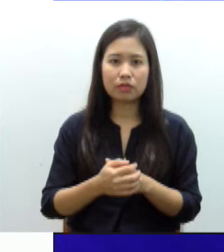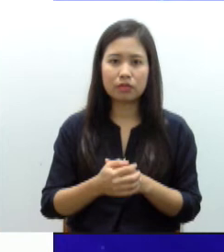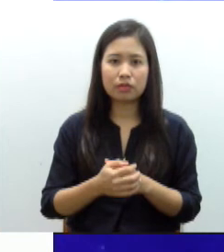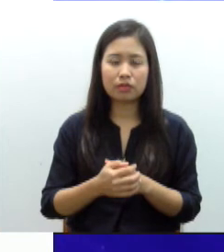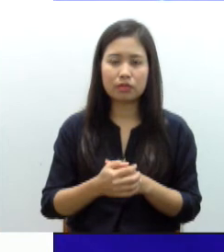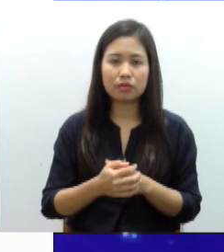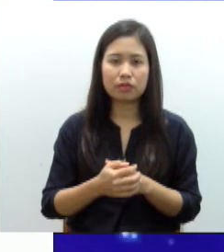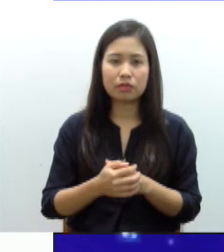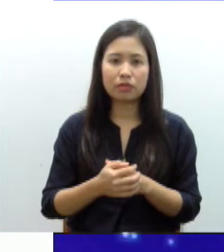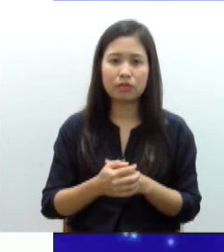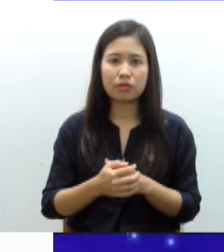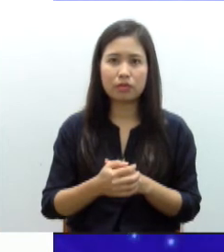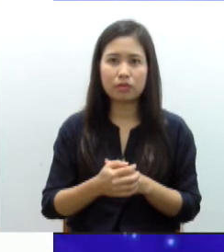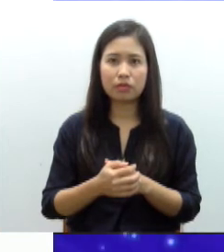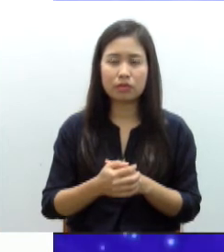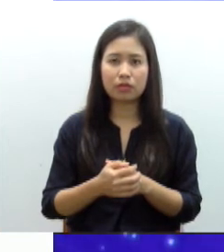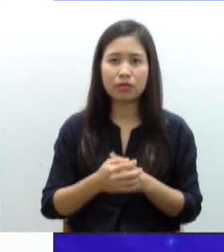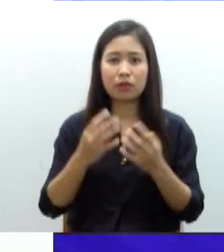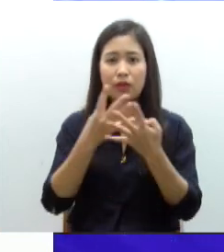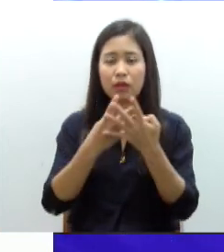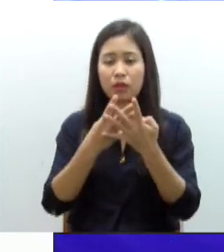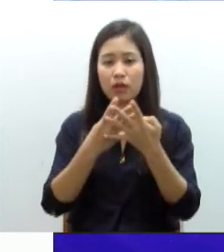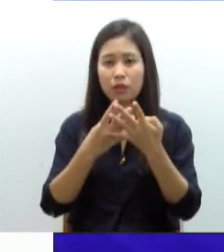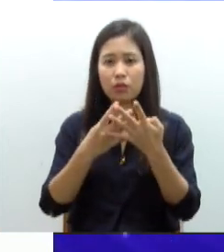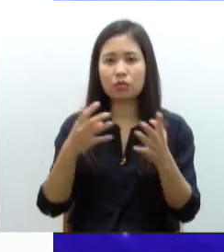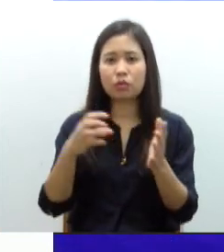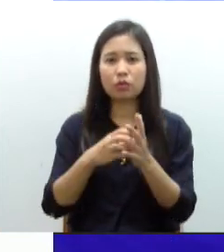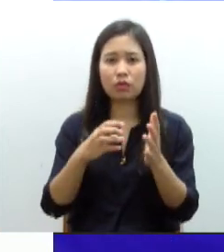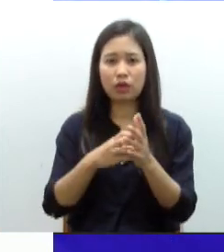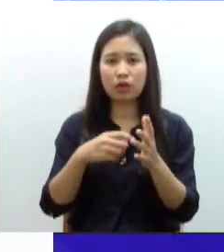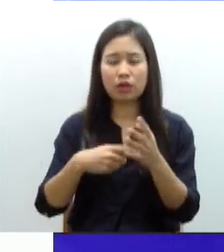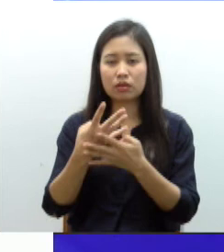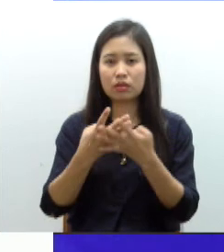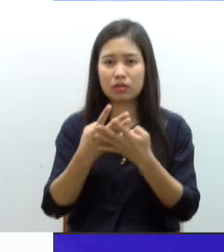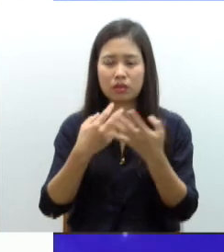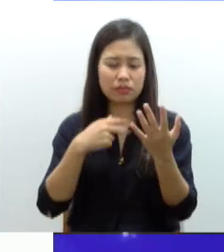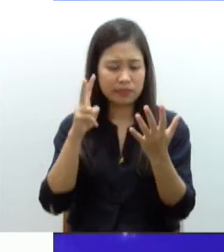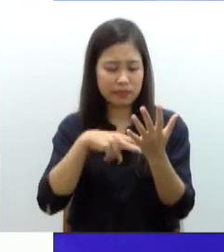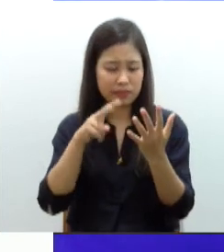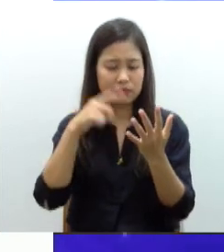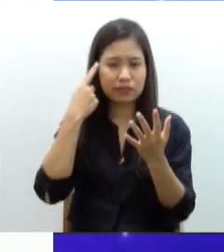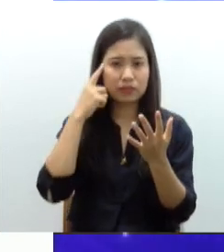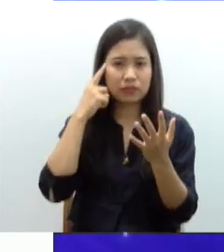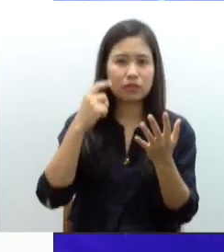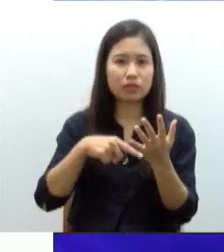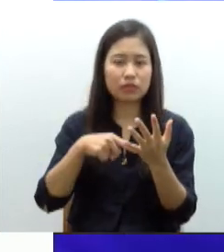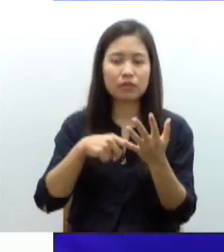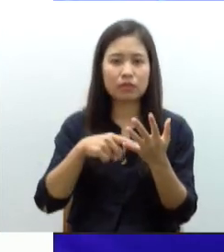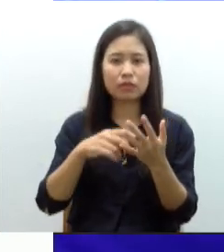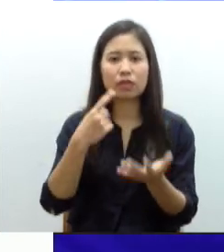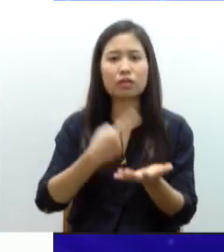อย่างที่เรียนไม่ใช่ว่าเรามี QR code ในส่วนกลางเลยเพื่อลดปัญหาการกระแทกกระทันกันในพื้นที่หน้างานตรงนั้นน